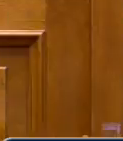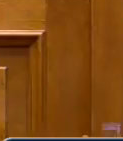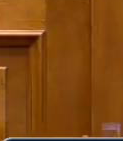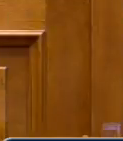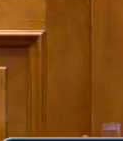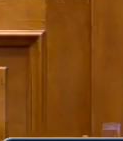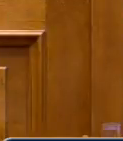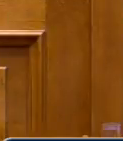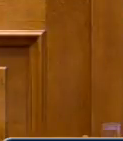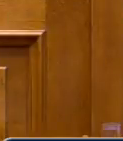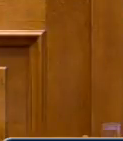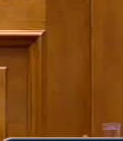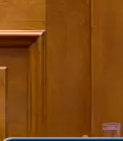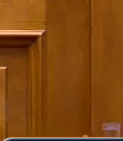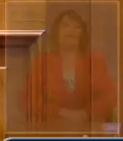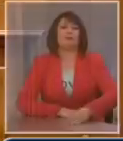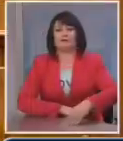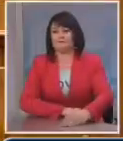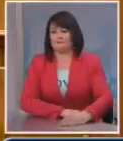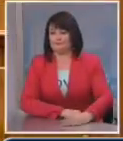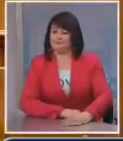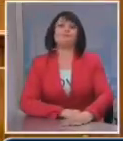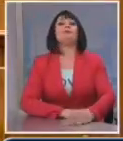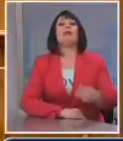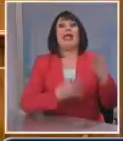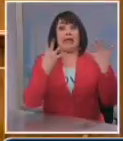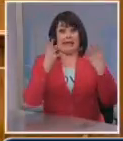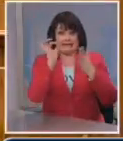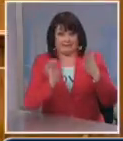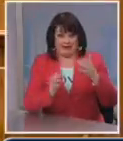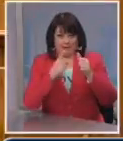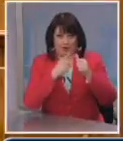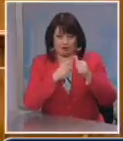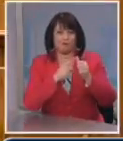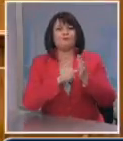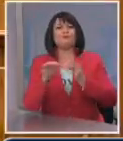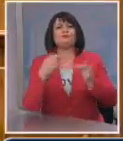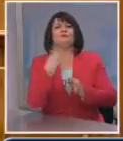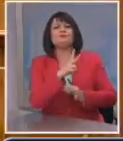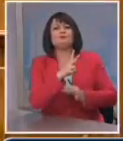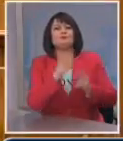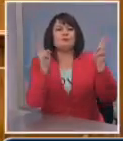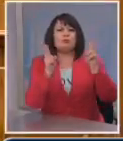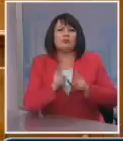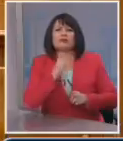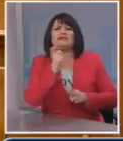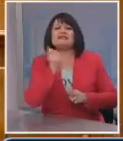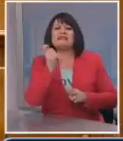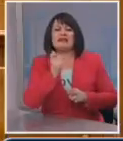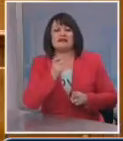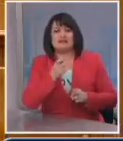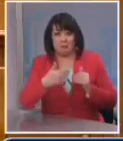αλλά νομίζω ότι πρέπει να τις επαναλάβω και εγώ. Πρώτον, το νομοσχέδιό σας μειώνει δραστικά τις συντάξεις